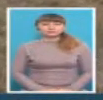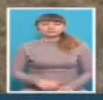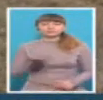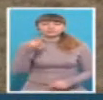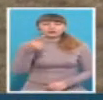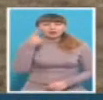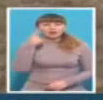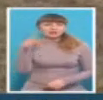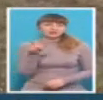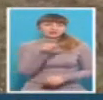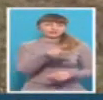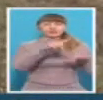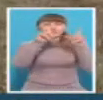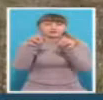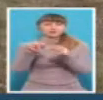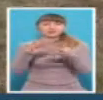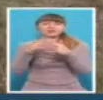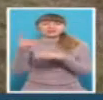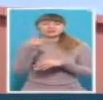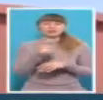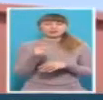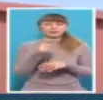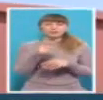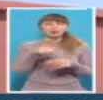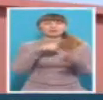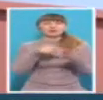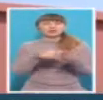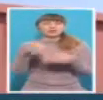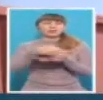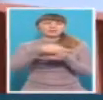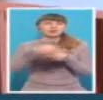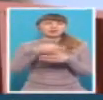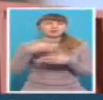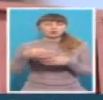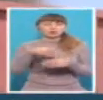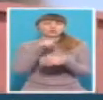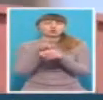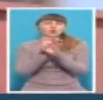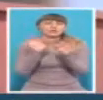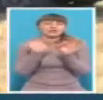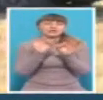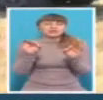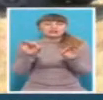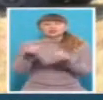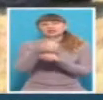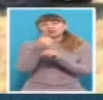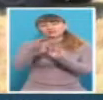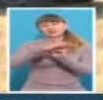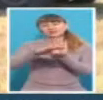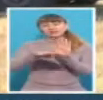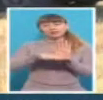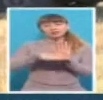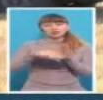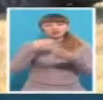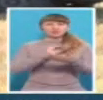жолдауында белгіленген басым бағыттардың бірі. Жаңадан қолданысқа енгізілетін бағдарламалардың нәтижесінде аграрлық секторды қаржылай қолдау күшейеді.